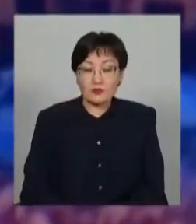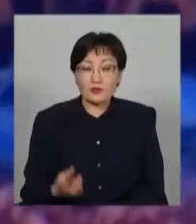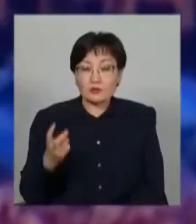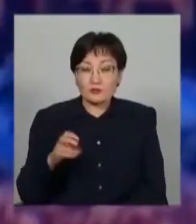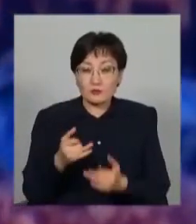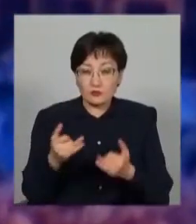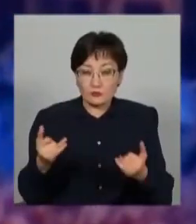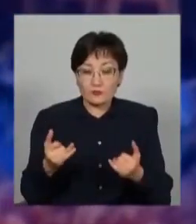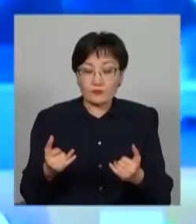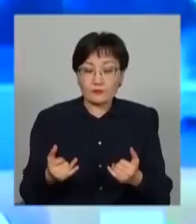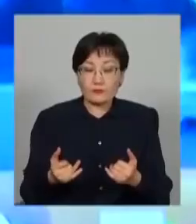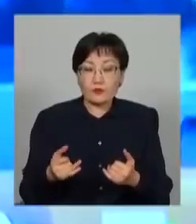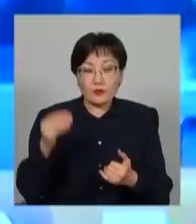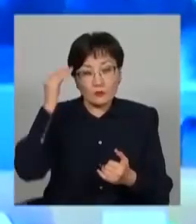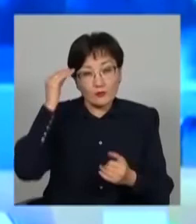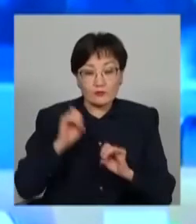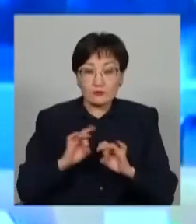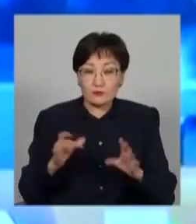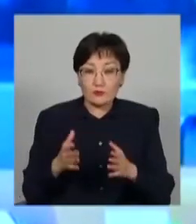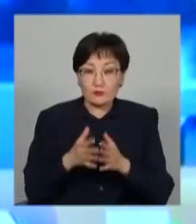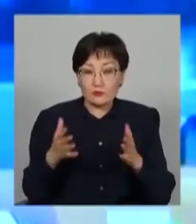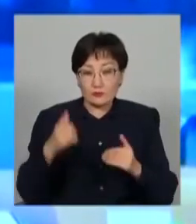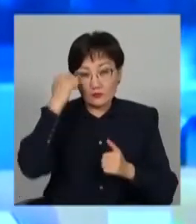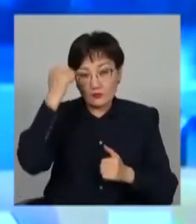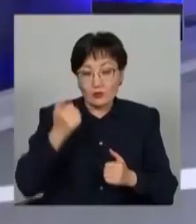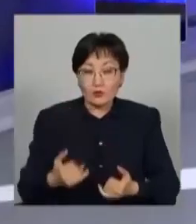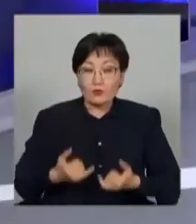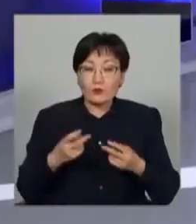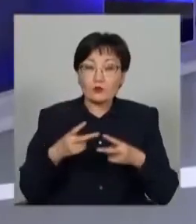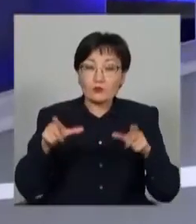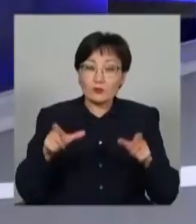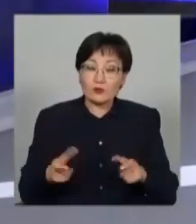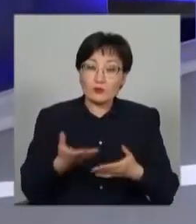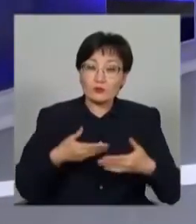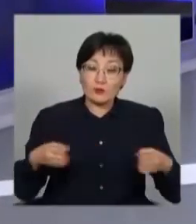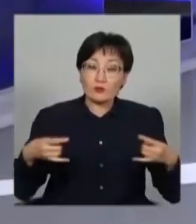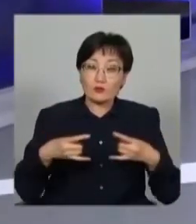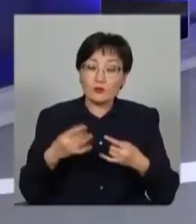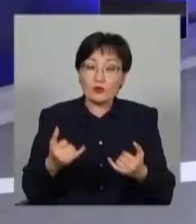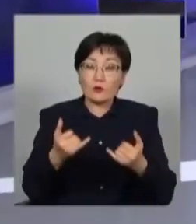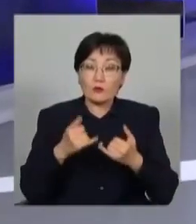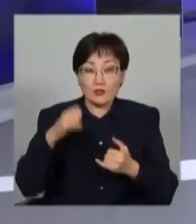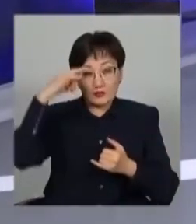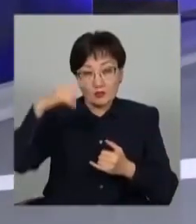бүгін студиямызға келіп, өз ойыңызбен бөліскеніңізге. Рахмет. Құрметті көрермен, бізде студияда болған